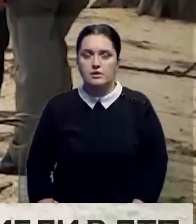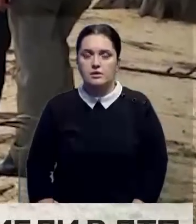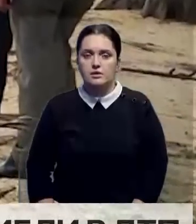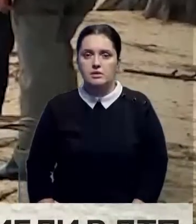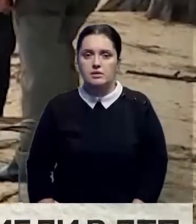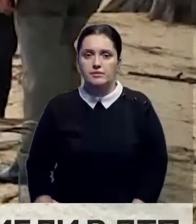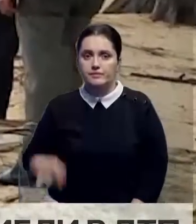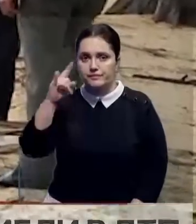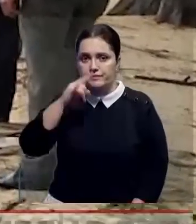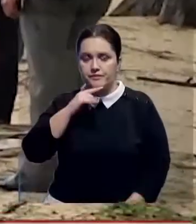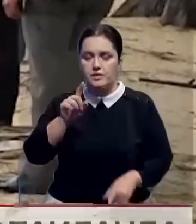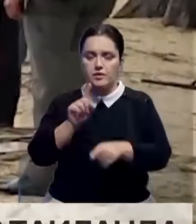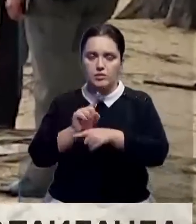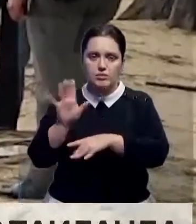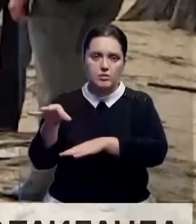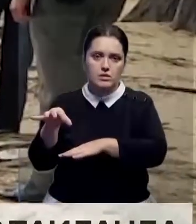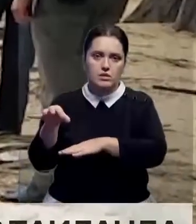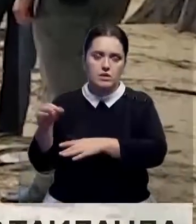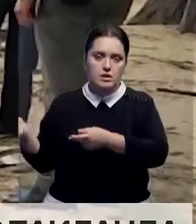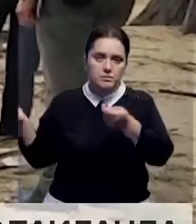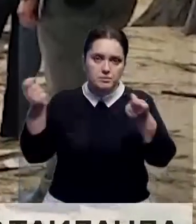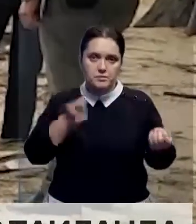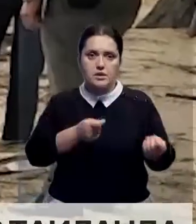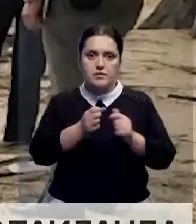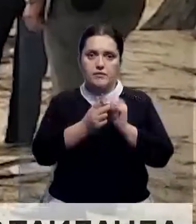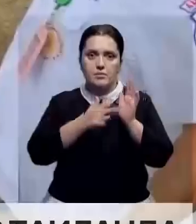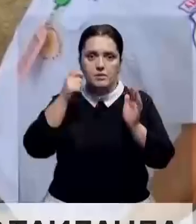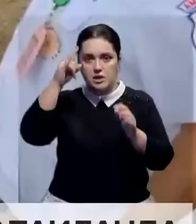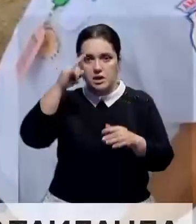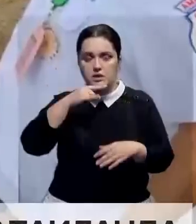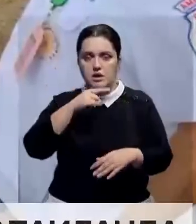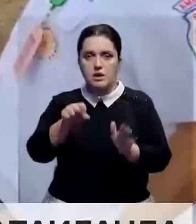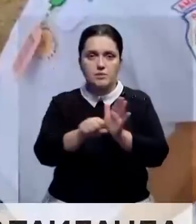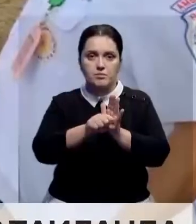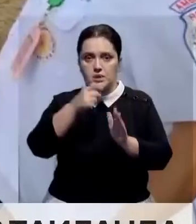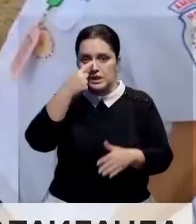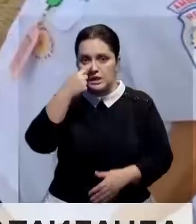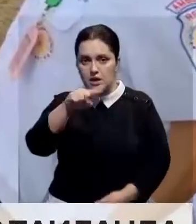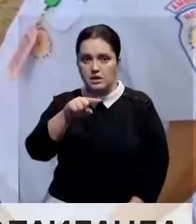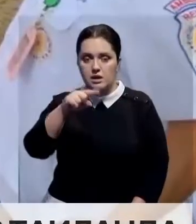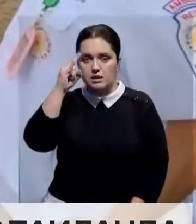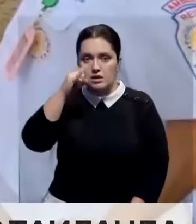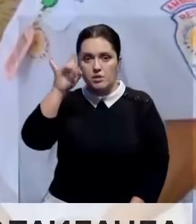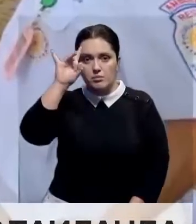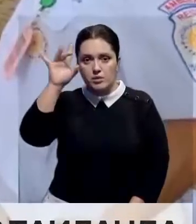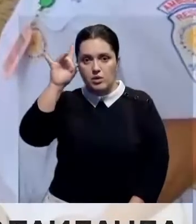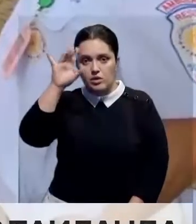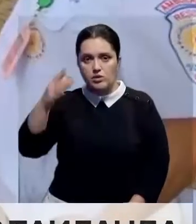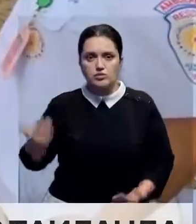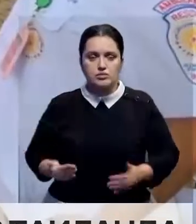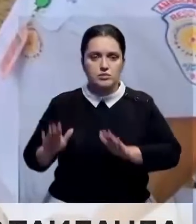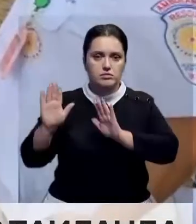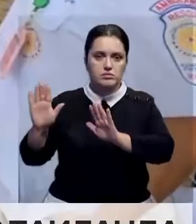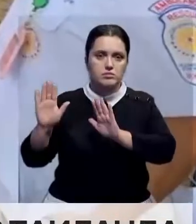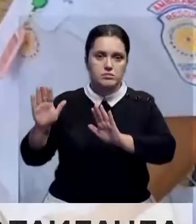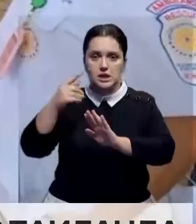В Казахстан будет доставлено и тело 18-летнего казахстанца, погибшего в Таиланде. Ранее сообщалось, что казахстанский блогер, несколько